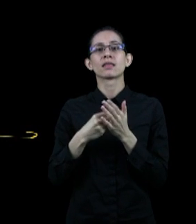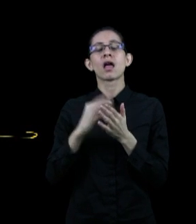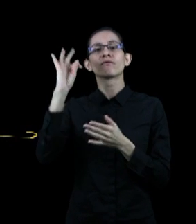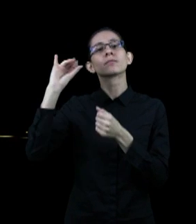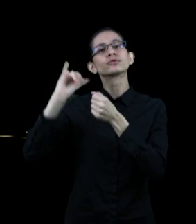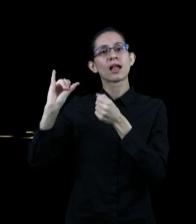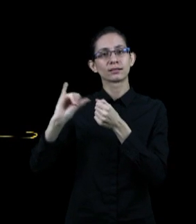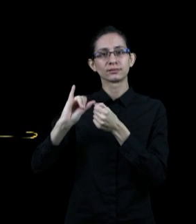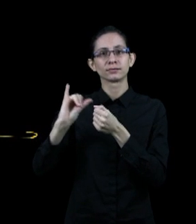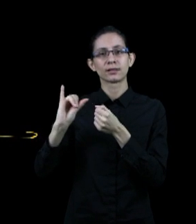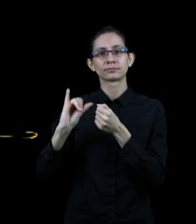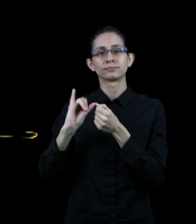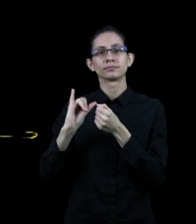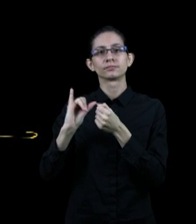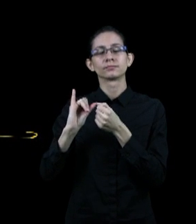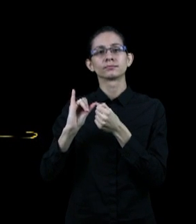przyjmijmy, że cena pszenicy